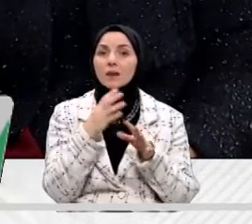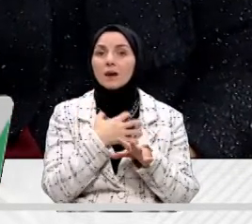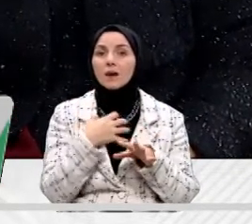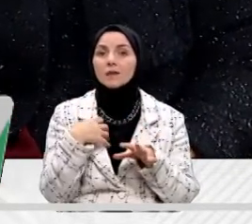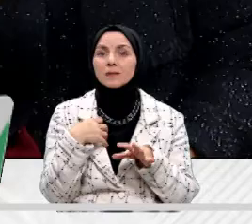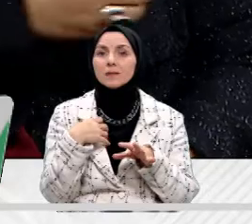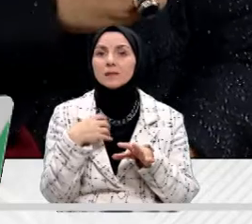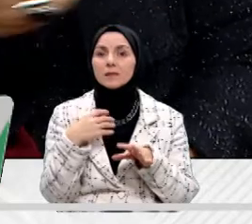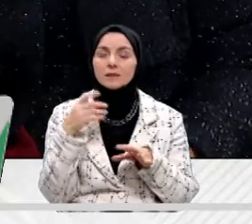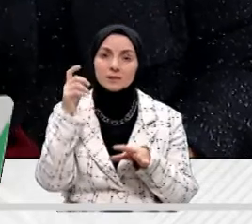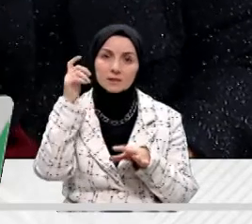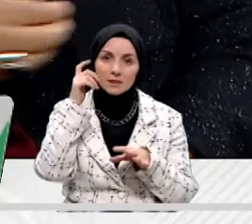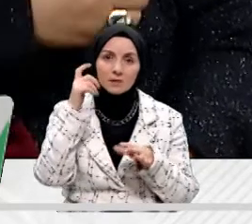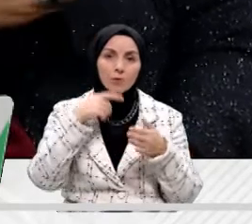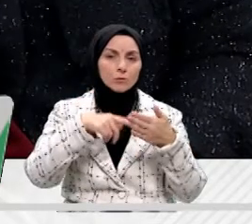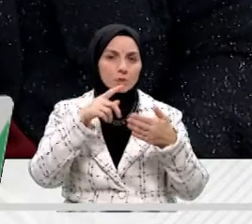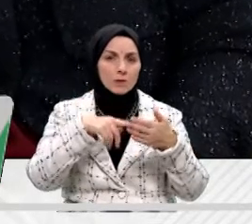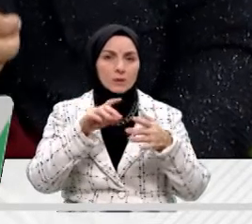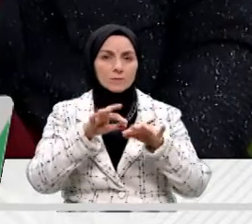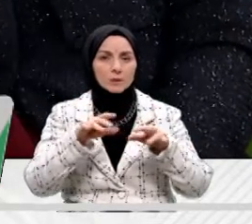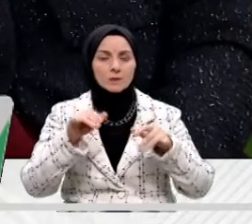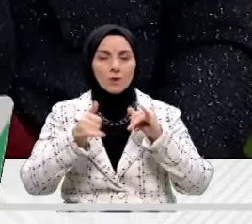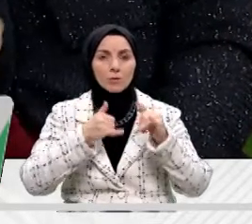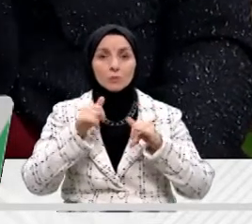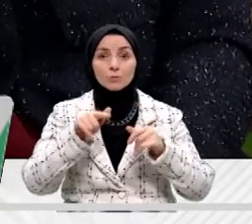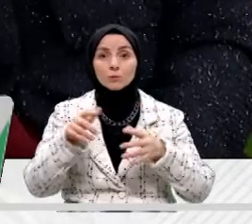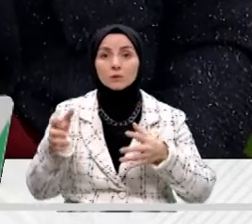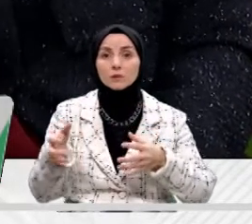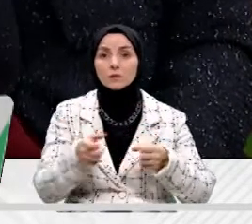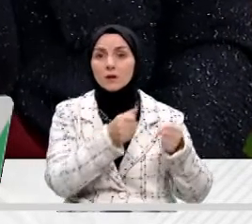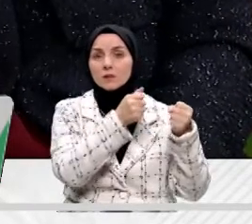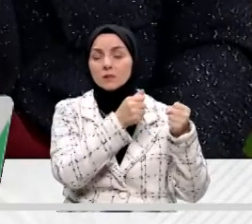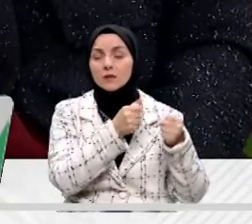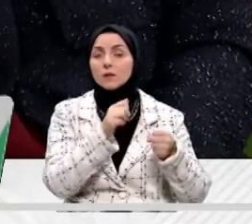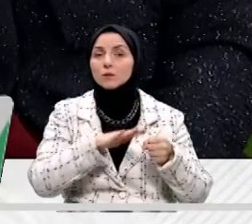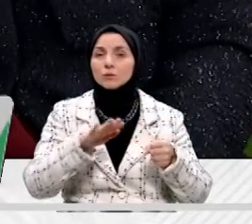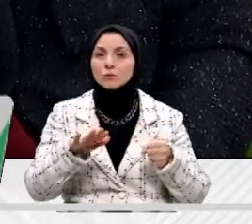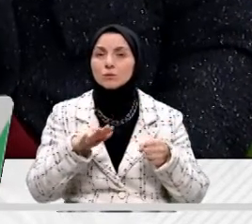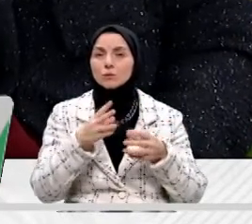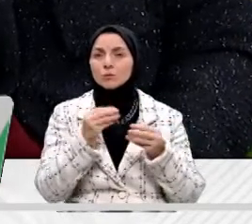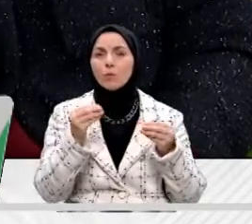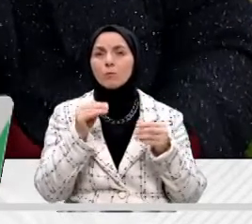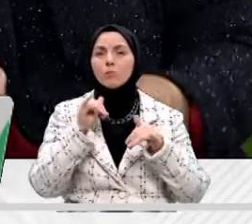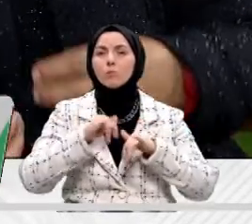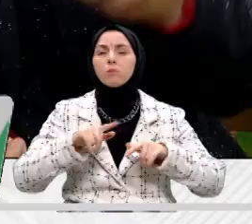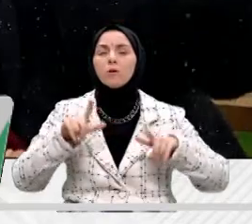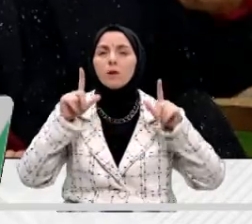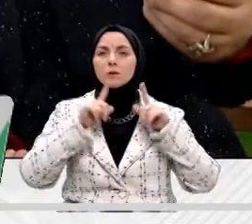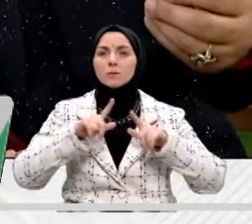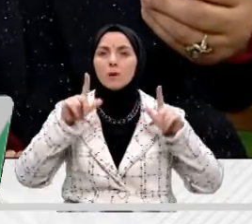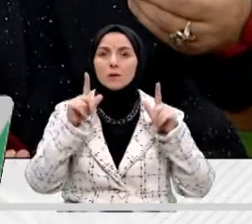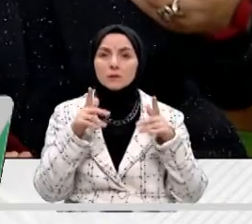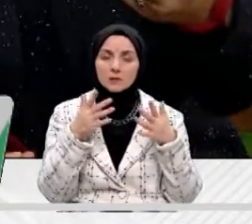ekranı bilgisayar oyun her şey kalkacak bunlar Çocuk Kıyameti kopardı bağırdı çağırdı Cevap vermeyecek sadece annenin